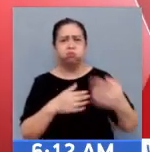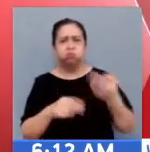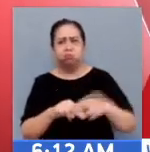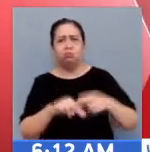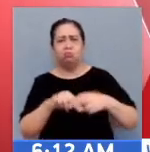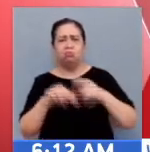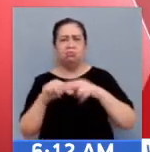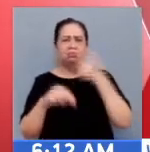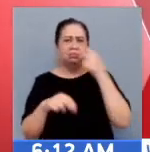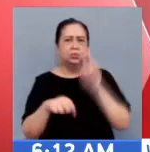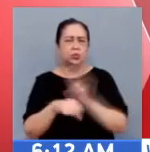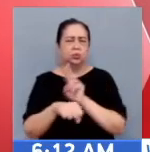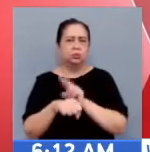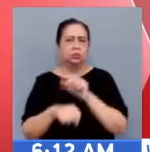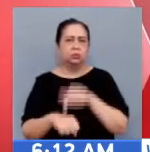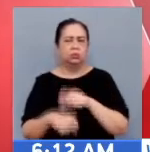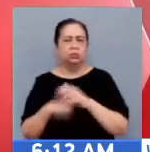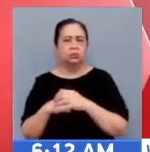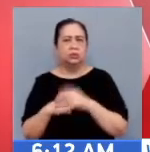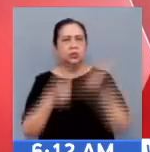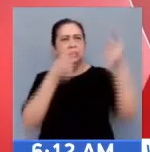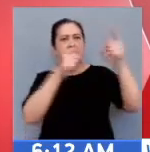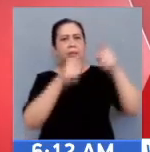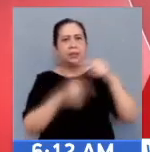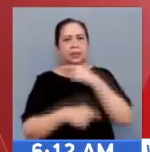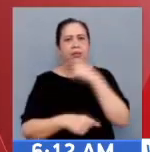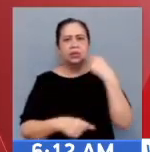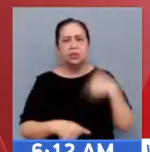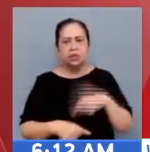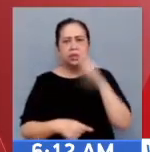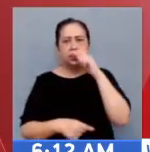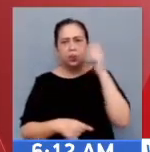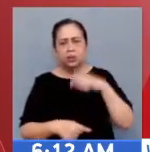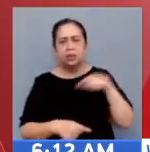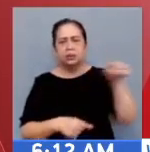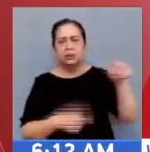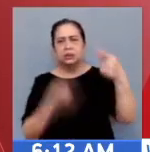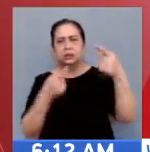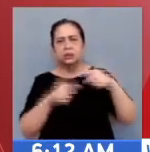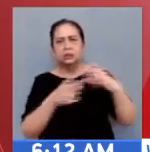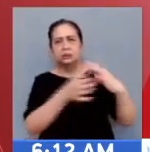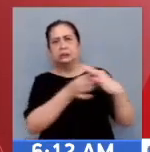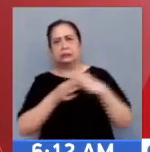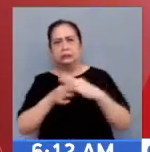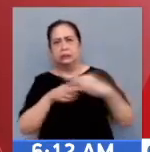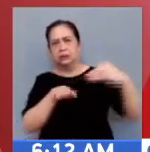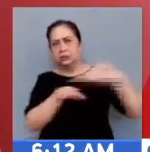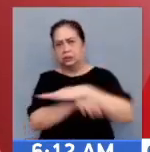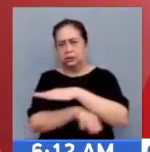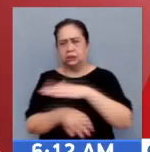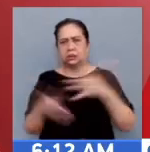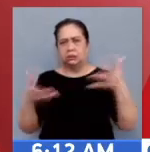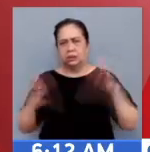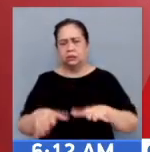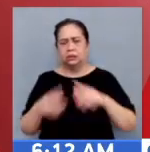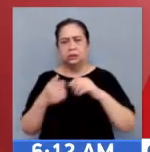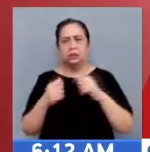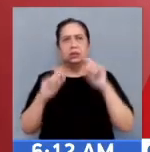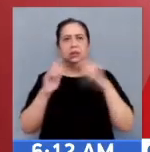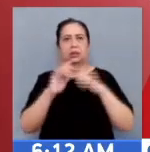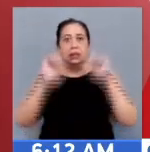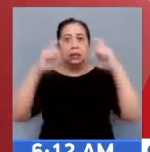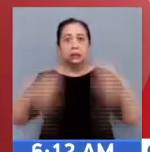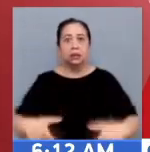dito yung nagaganap sa Russia at sa ibang bahagi. At yung pagkatapos ng lockdown ng China, no, yung sinasabi